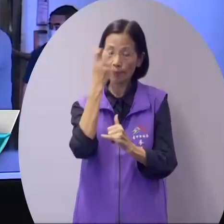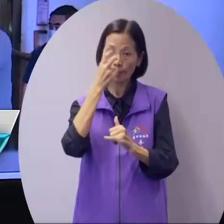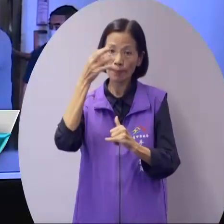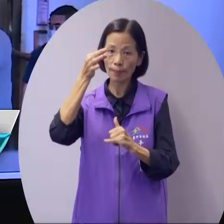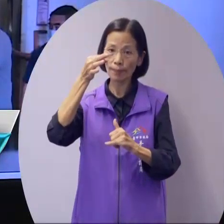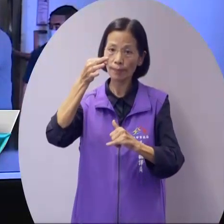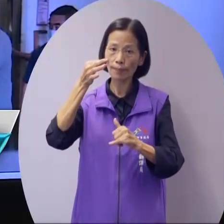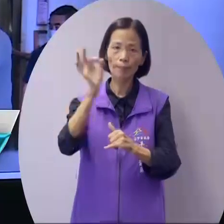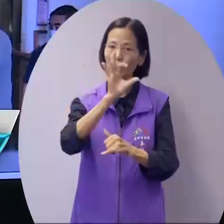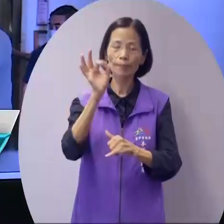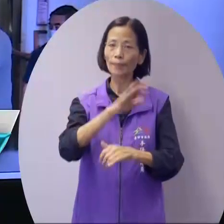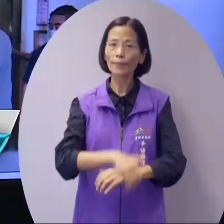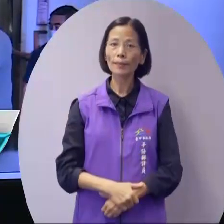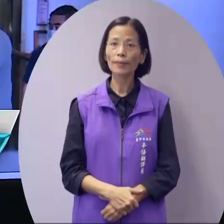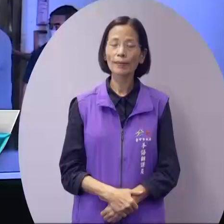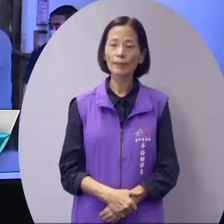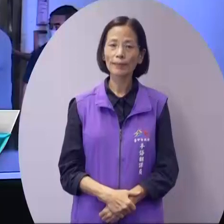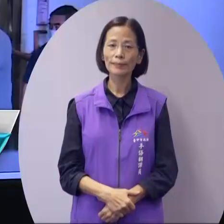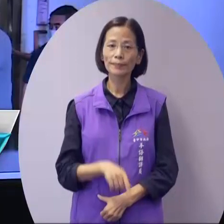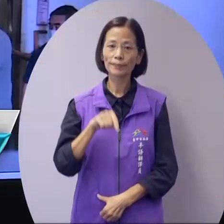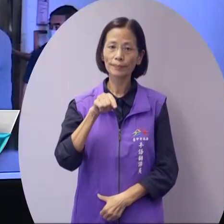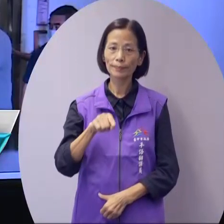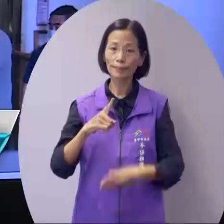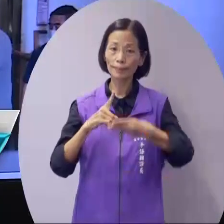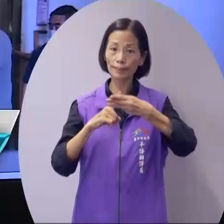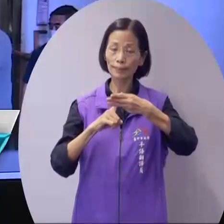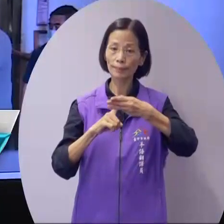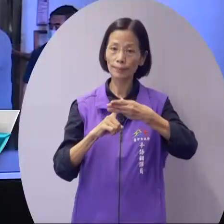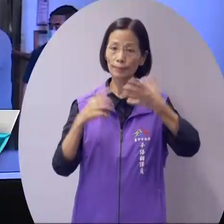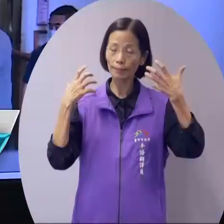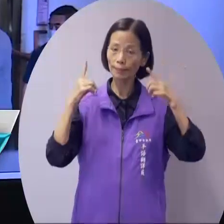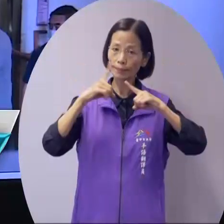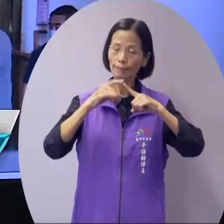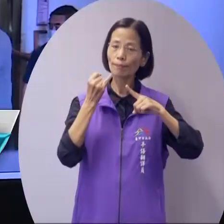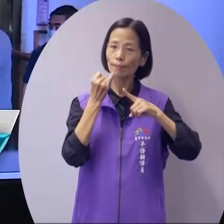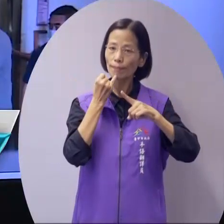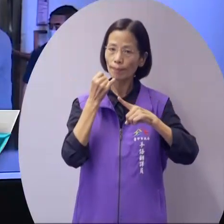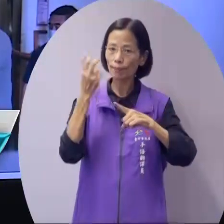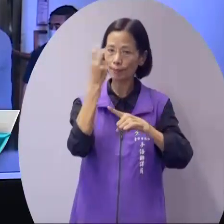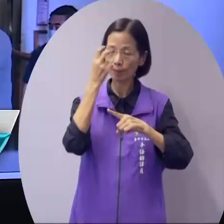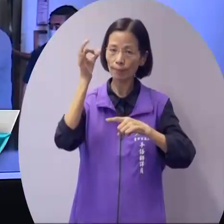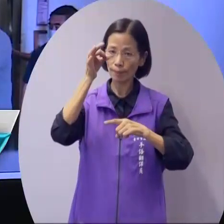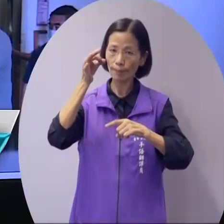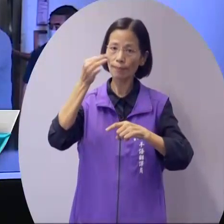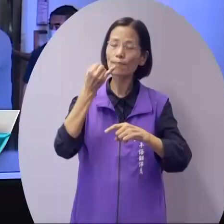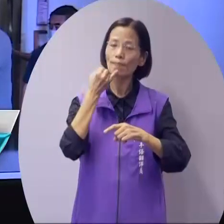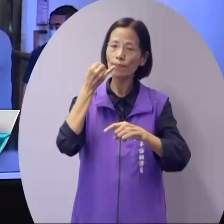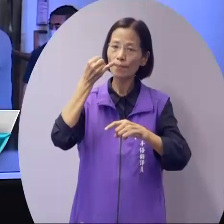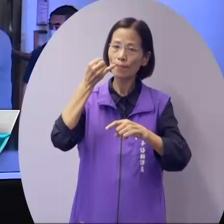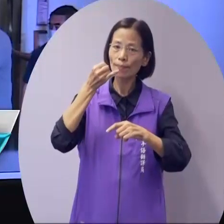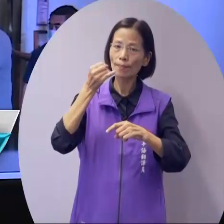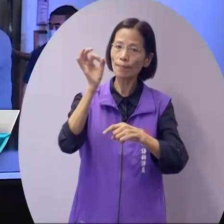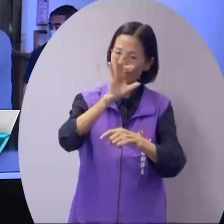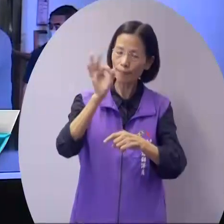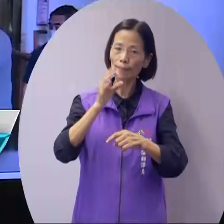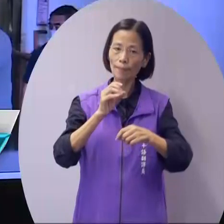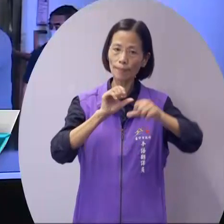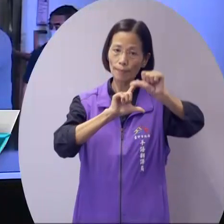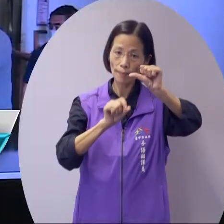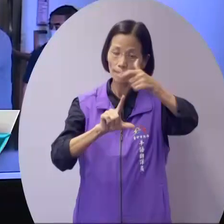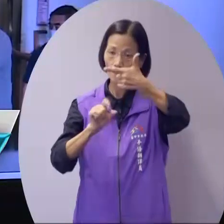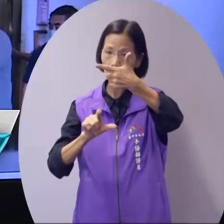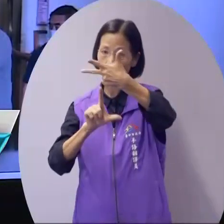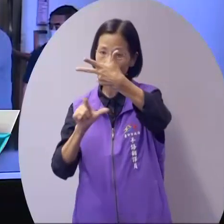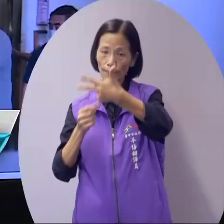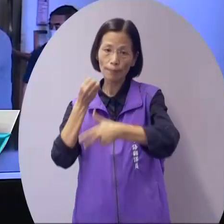中花卉市场交易的这些花农呢，他们是免5、6、7三个月是免交管理费，是由中